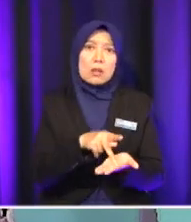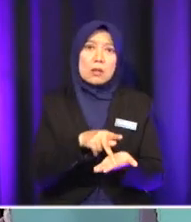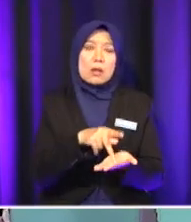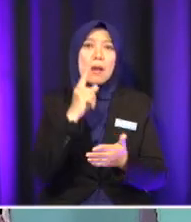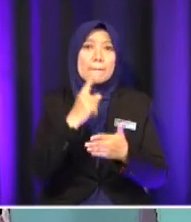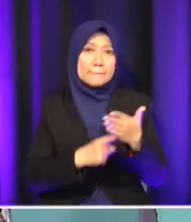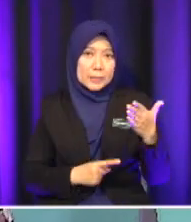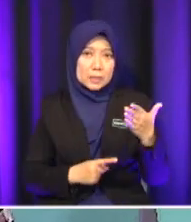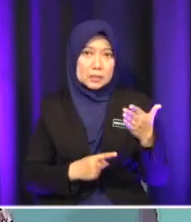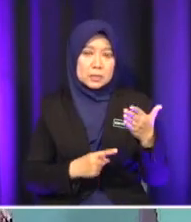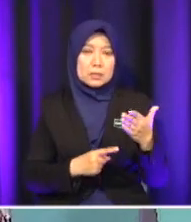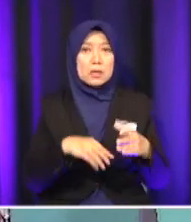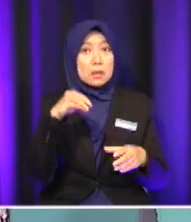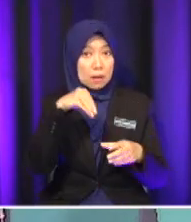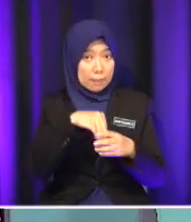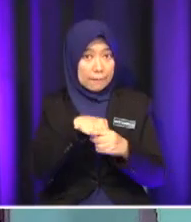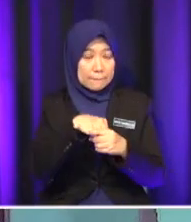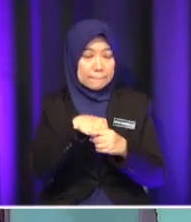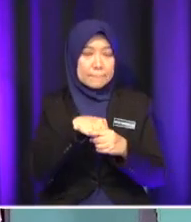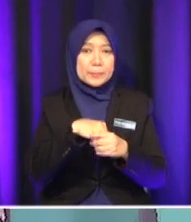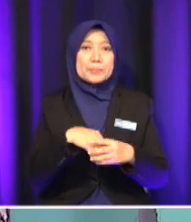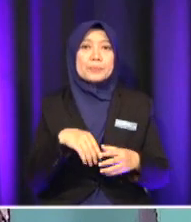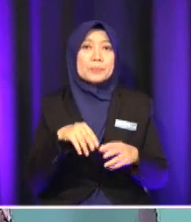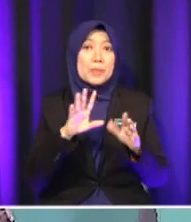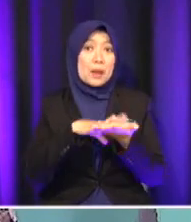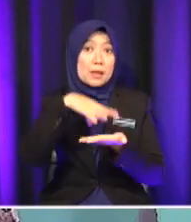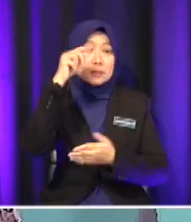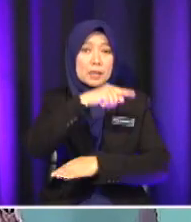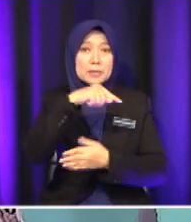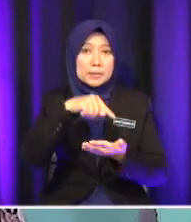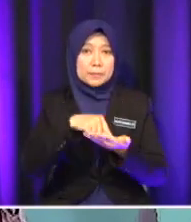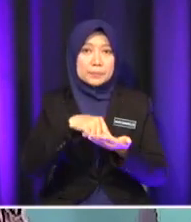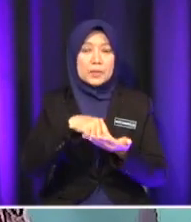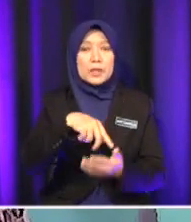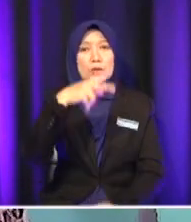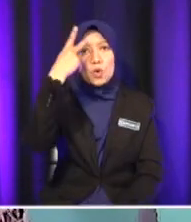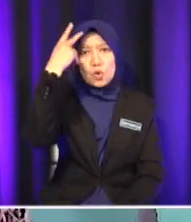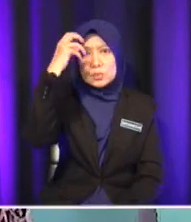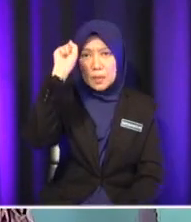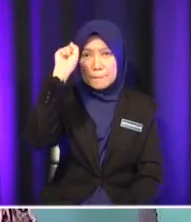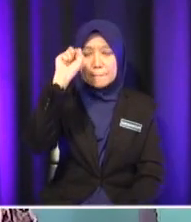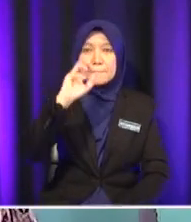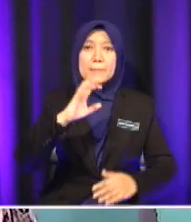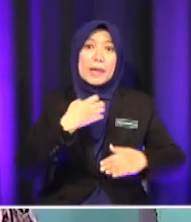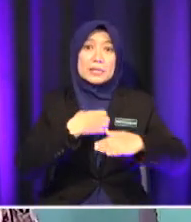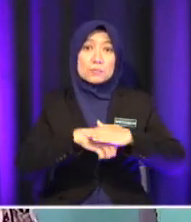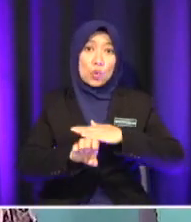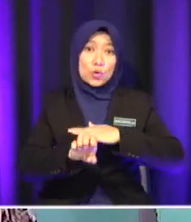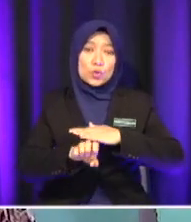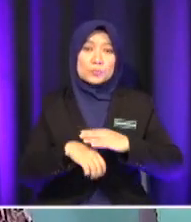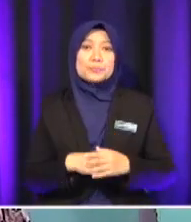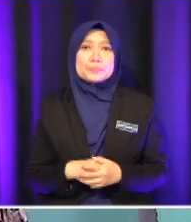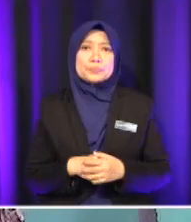dagangannya Jadi yang pertama kita lihat kepada konsep ekspor ya aku maksud